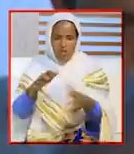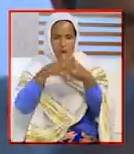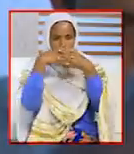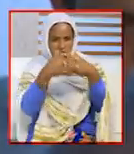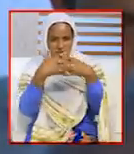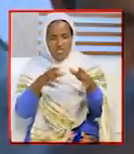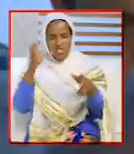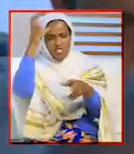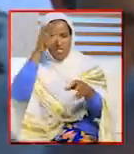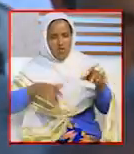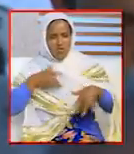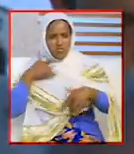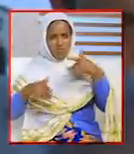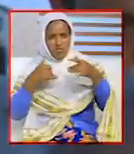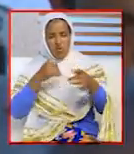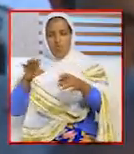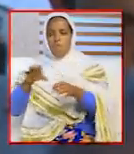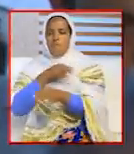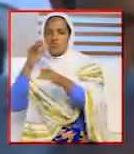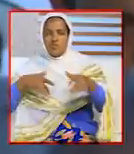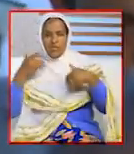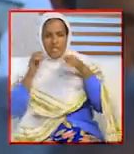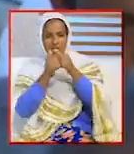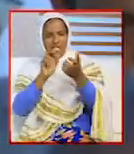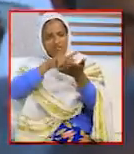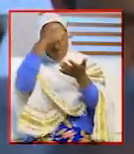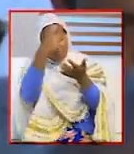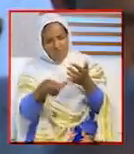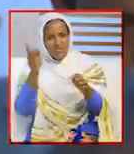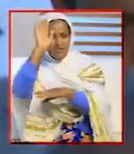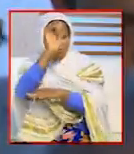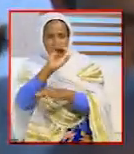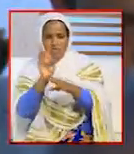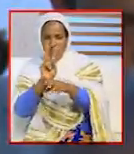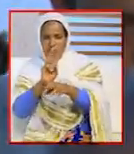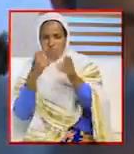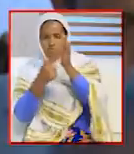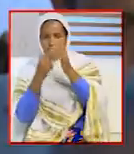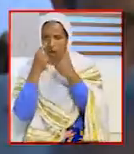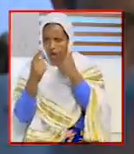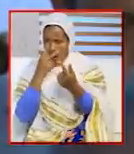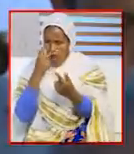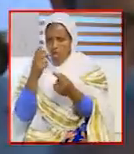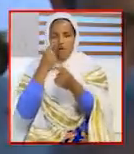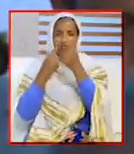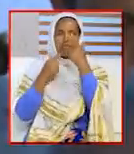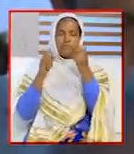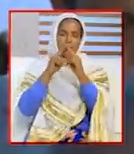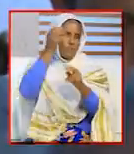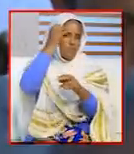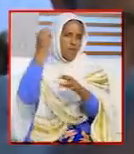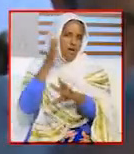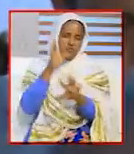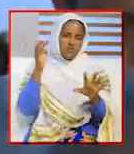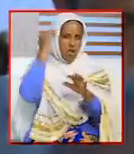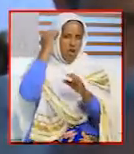የያዘውን ሰይጣናዊ ስሜት ያለውን መንፈሳዊ ስሜት ያለው ሰው እንዴት እንደሚያሸንፍ በፊልም ቀርጸው እንባ ያስመጣል። በተለይ